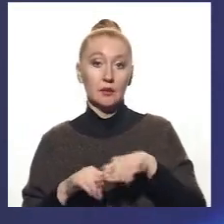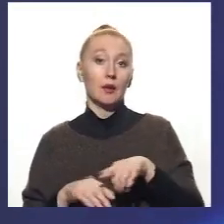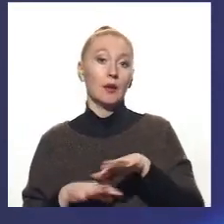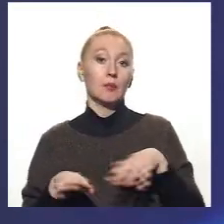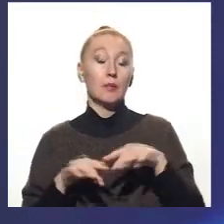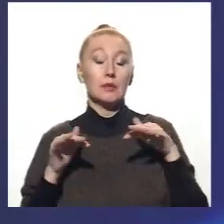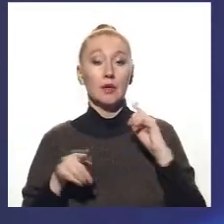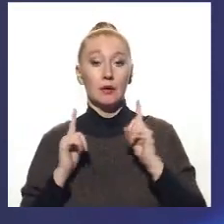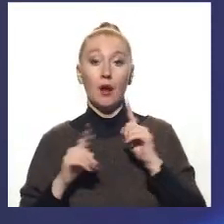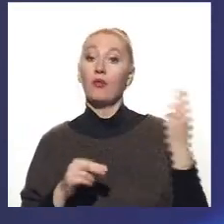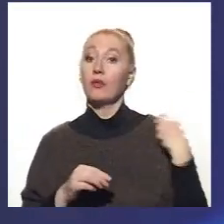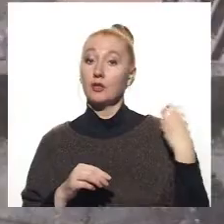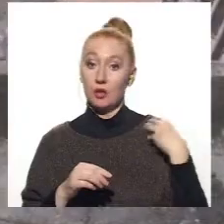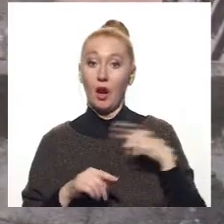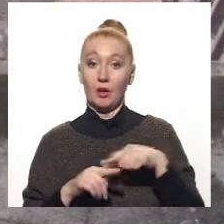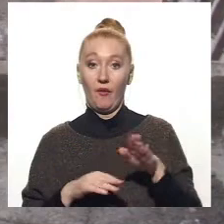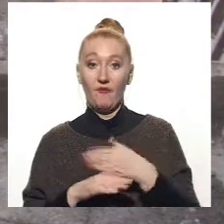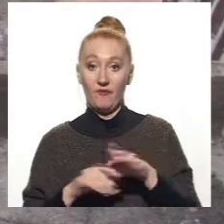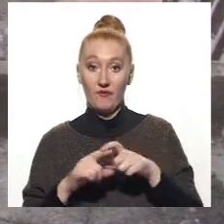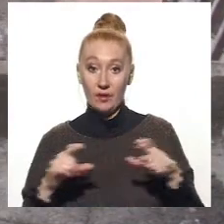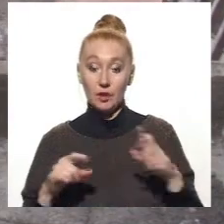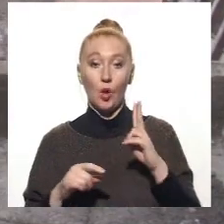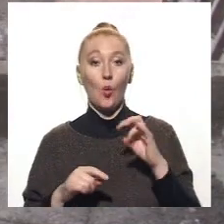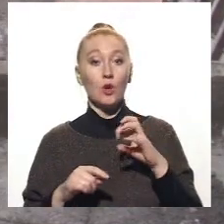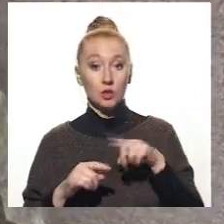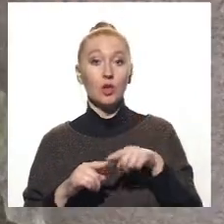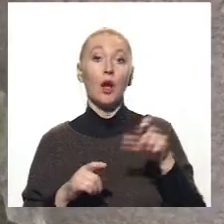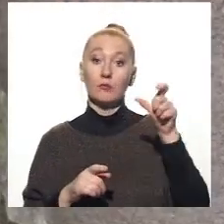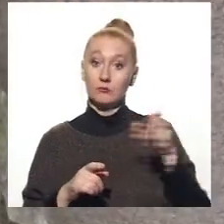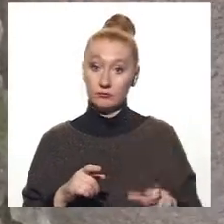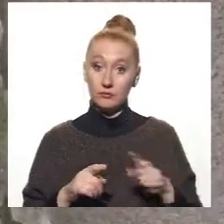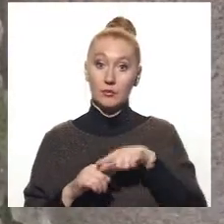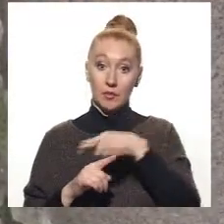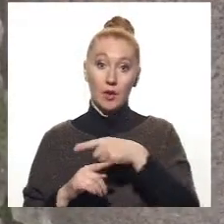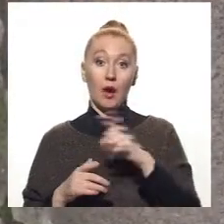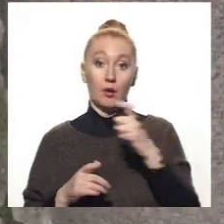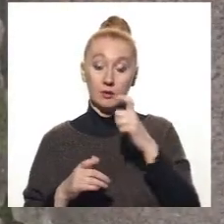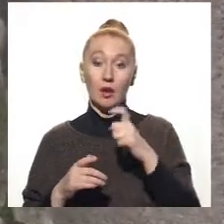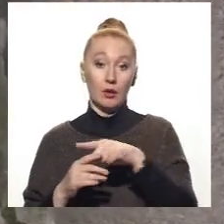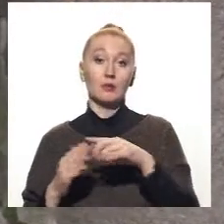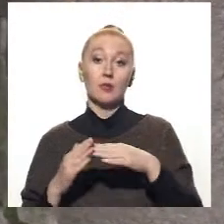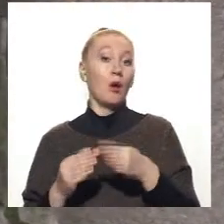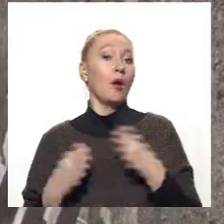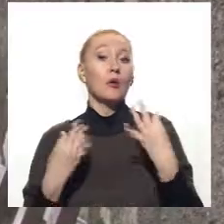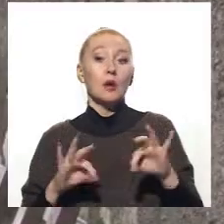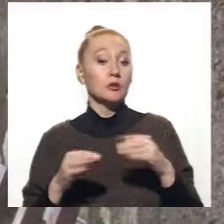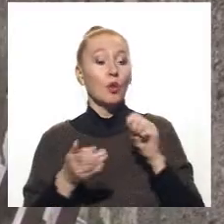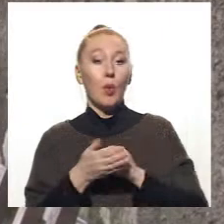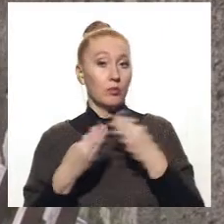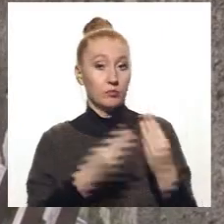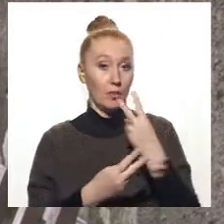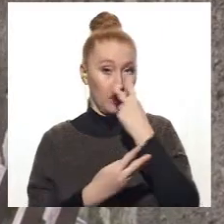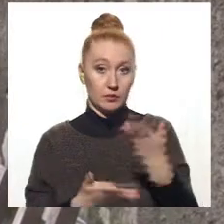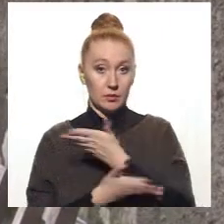За словами начальника відділу цього управління Антона Куліша, представник власника квартири не надав жодних дозвільних документів